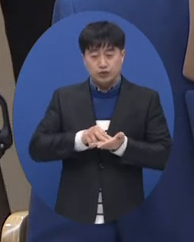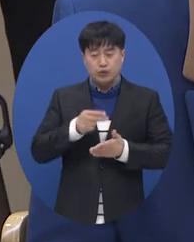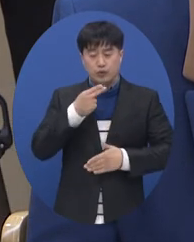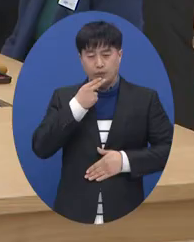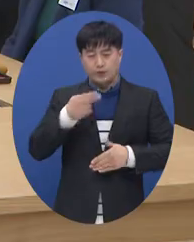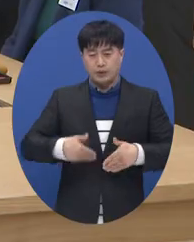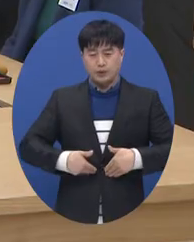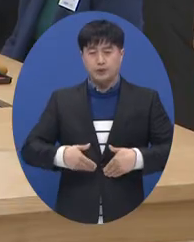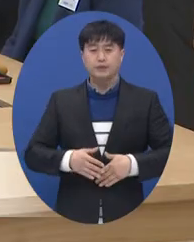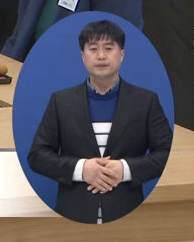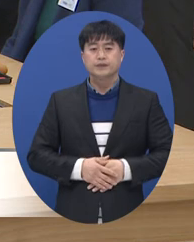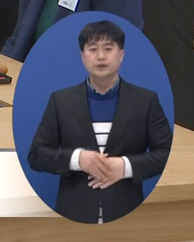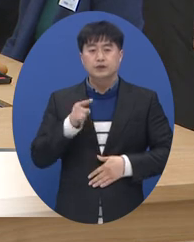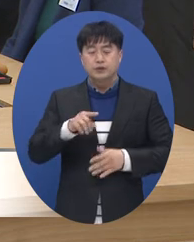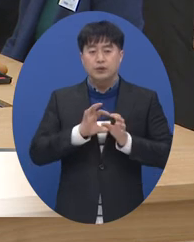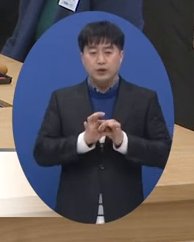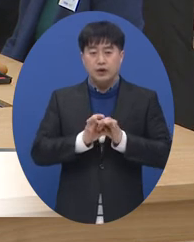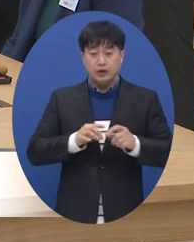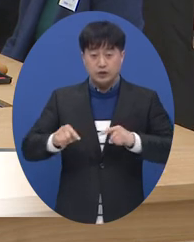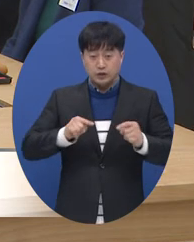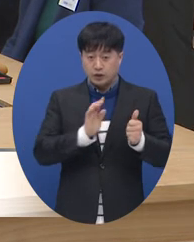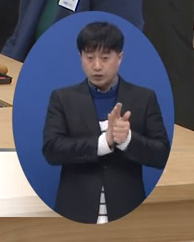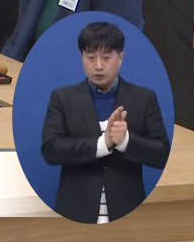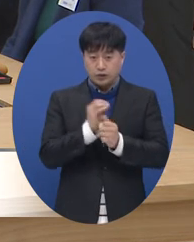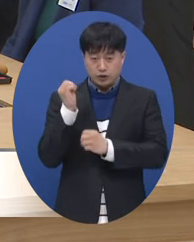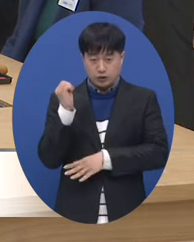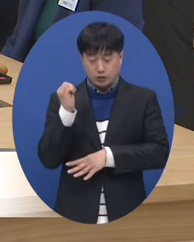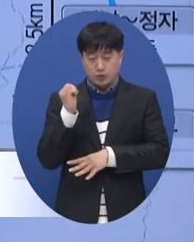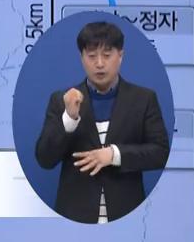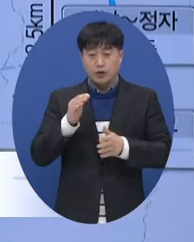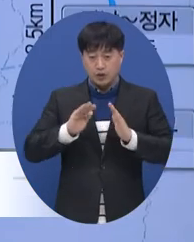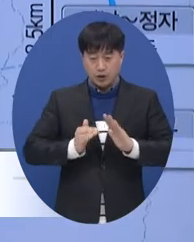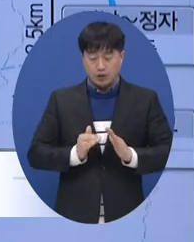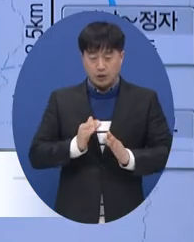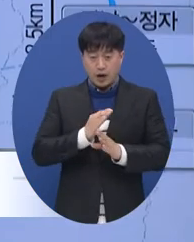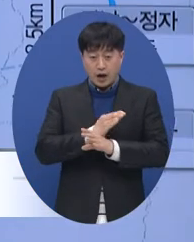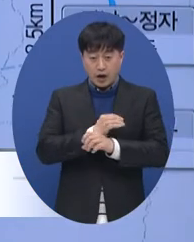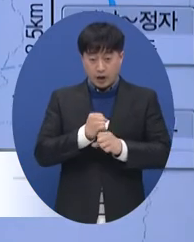되기 때문에. 이를 통해 행정지원 등 제반사항 합의에